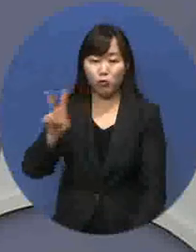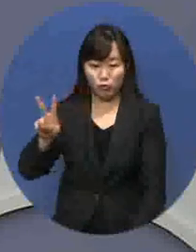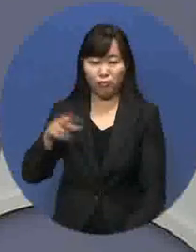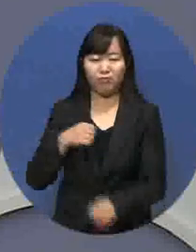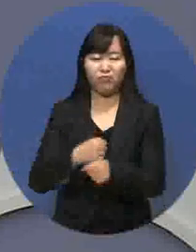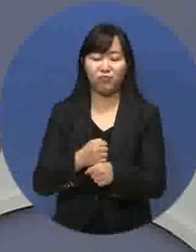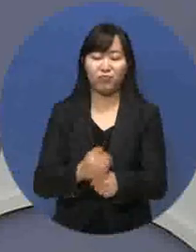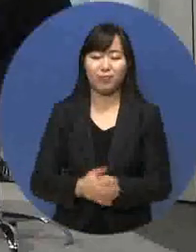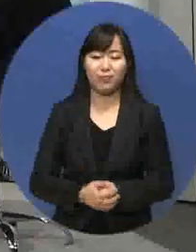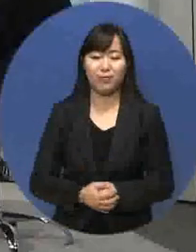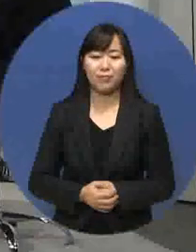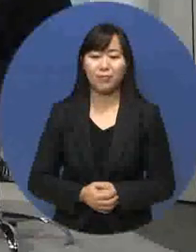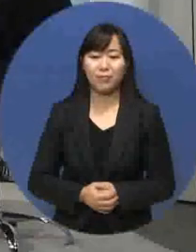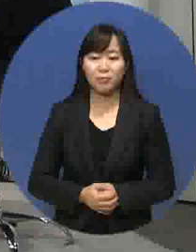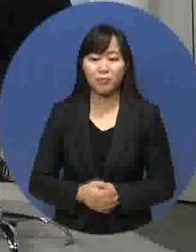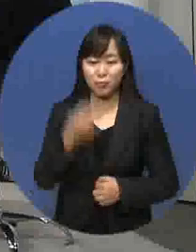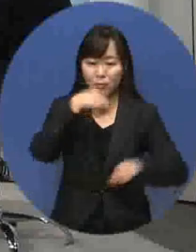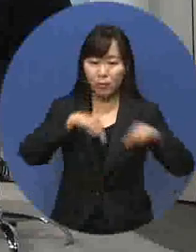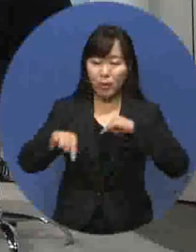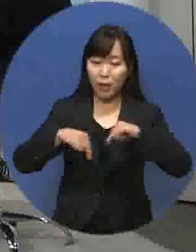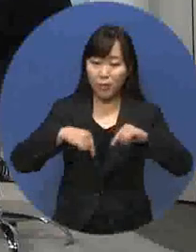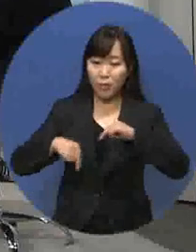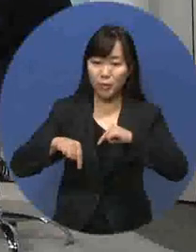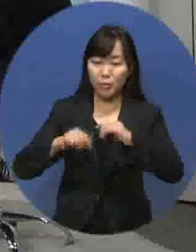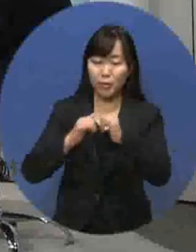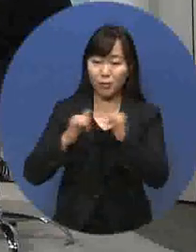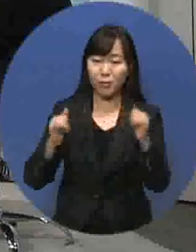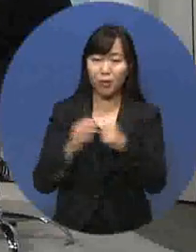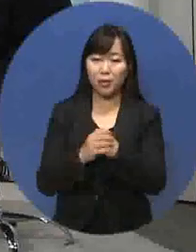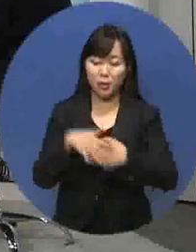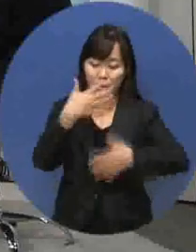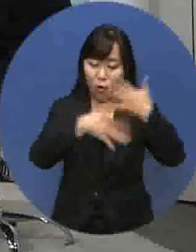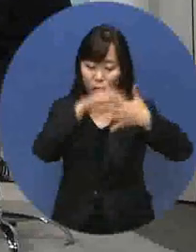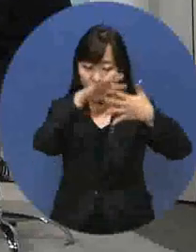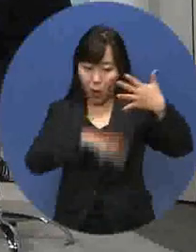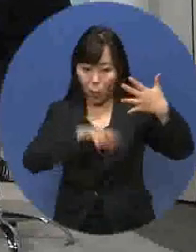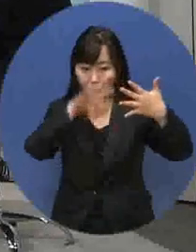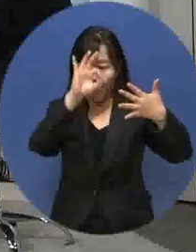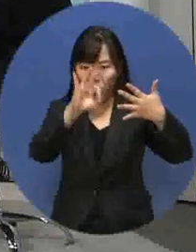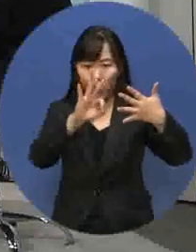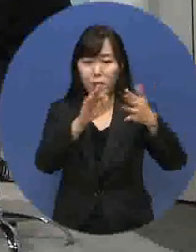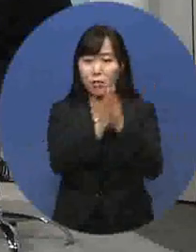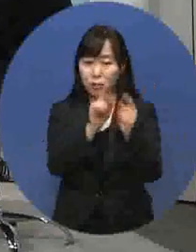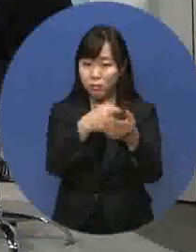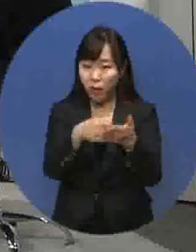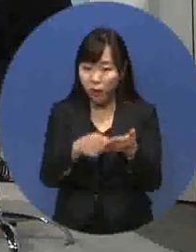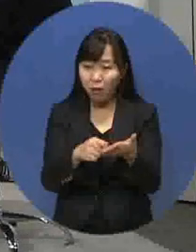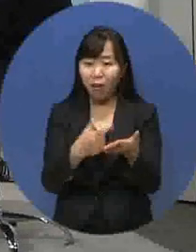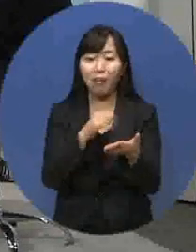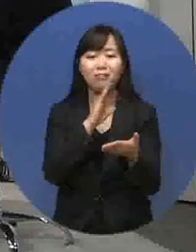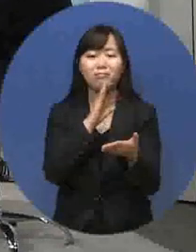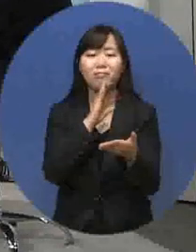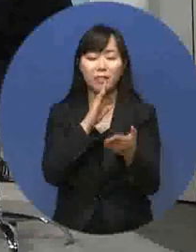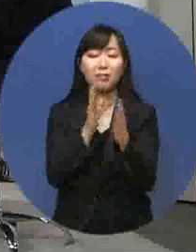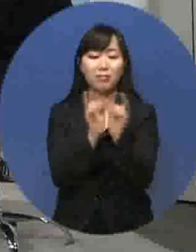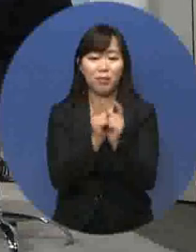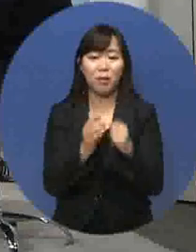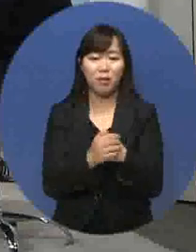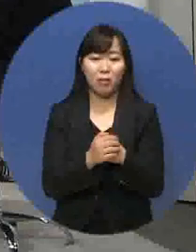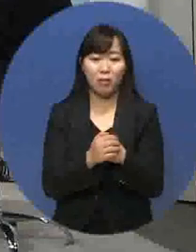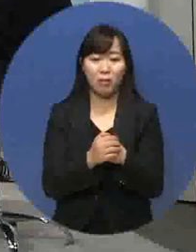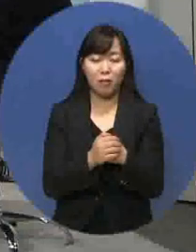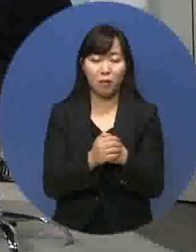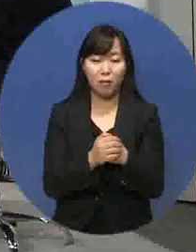만들었습니다. 감독님 이제 작품을 이렇게 보면요. 직접 쓰신 거예요? 예, 예. 예, 다 직접 쓰신 그러니까